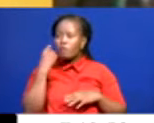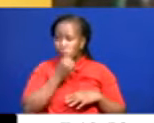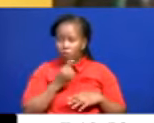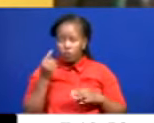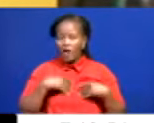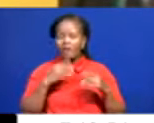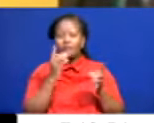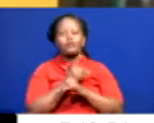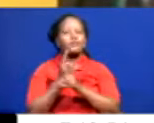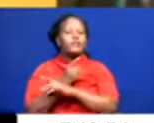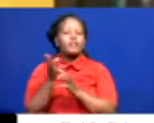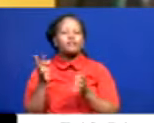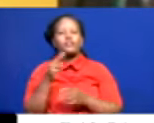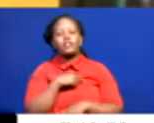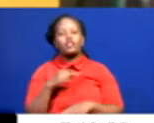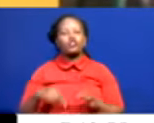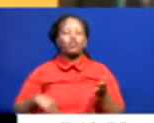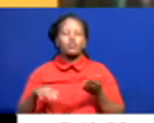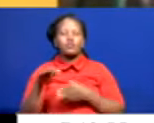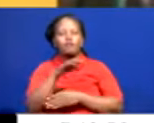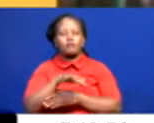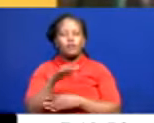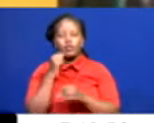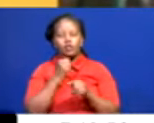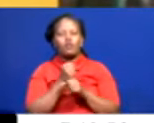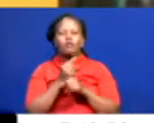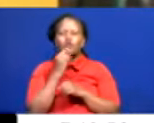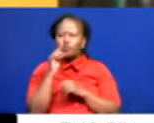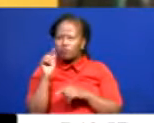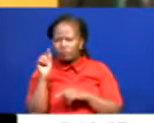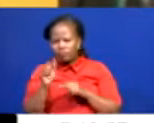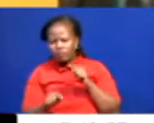taasisi za kidini, ili kufanya mchujo kujua ni kina